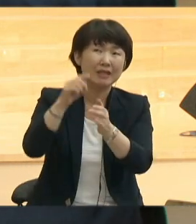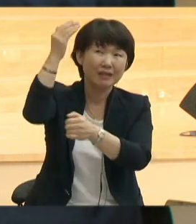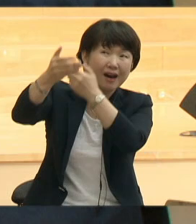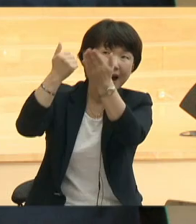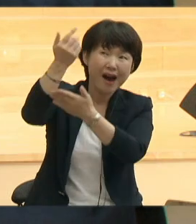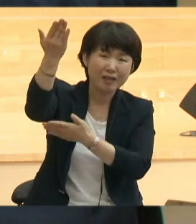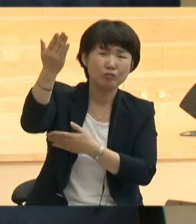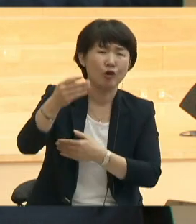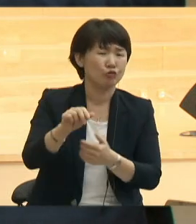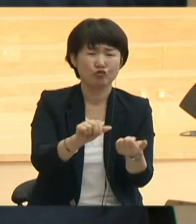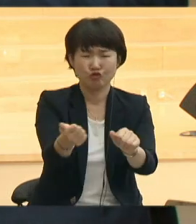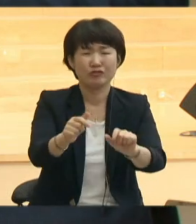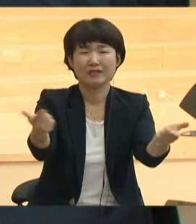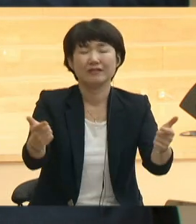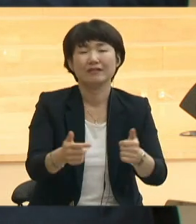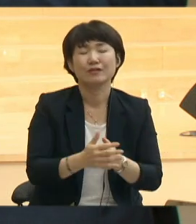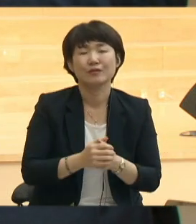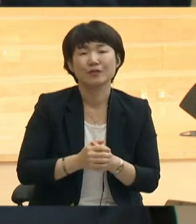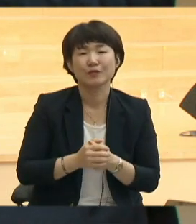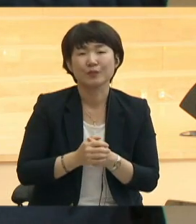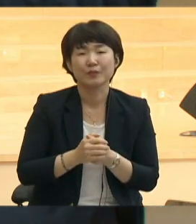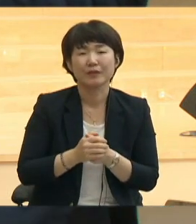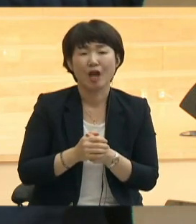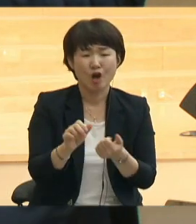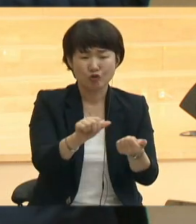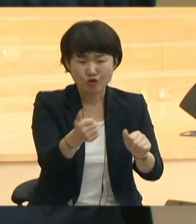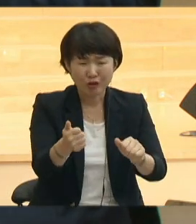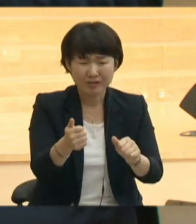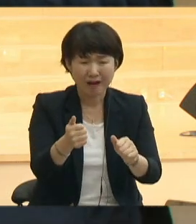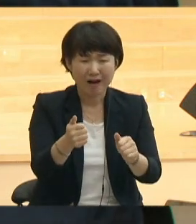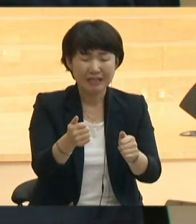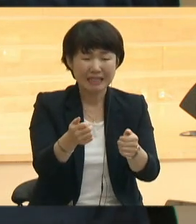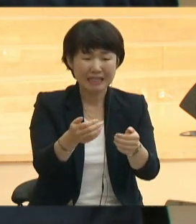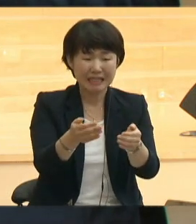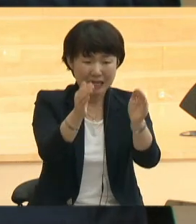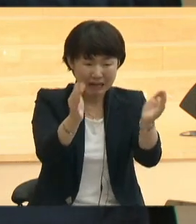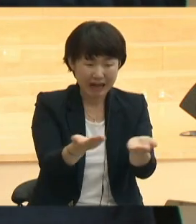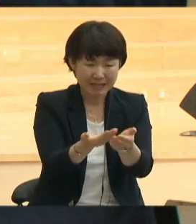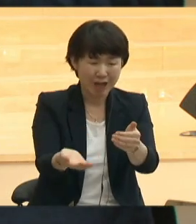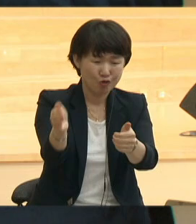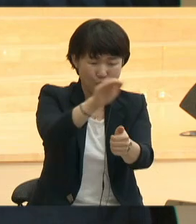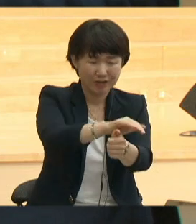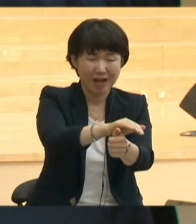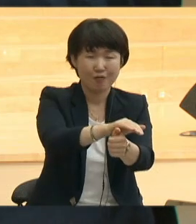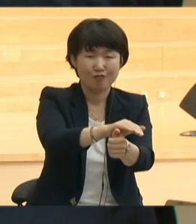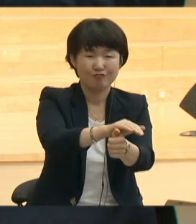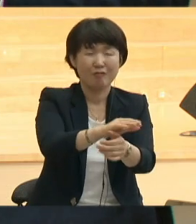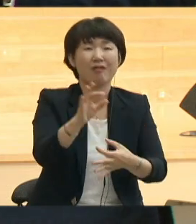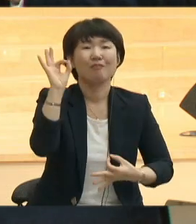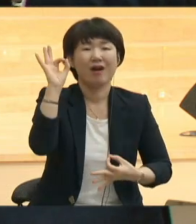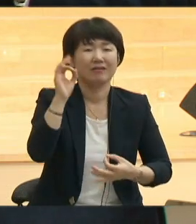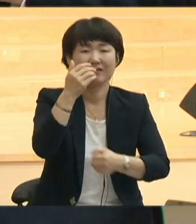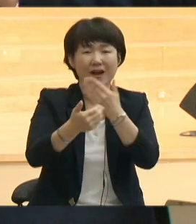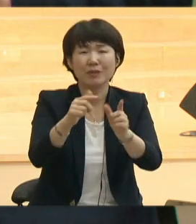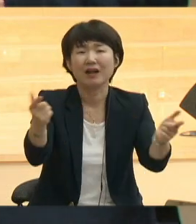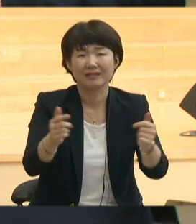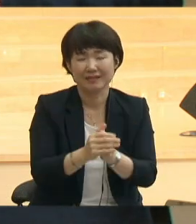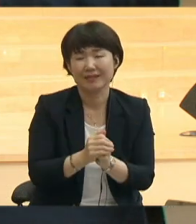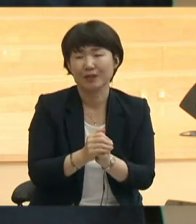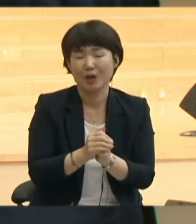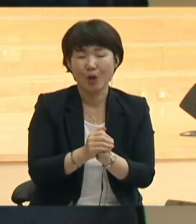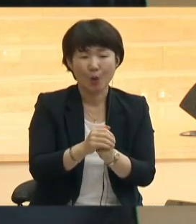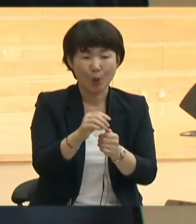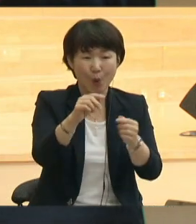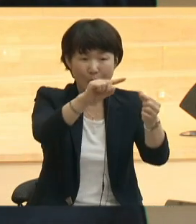죽은 하나님이 아니란 말이야 죽어서 관 속에 뚜껑 닫고 있는 그런 하나님이 아니라 만 곶 몇 철 딱